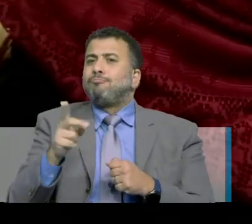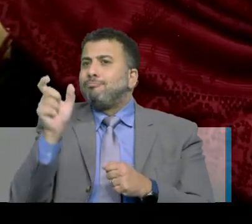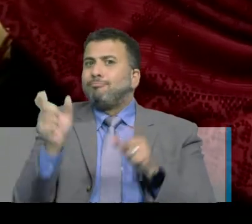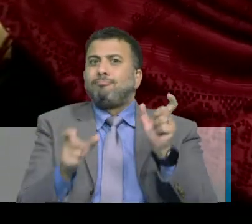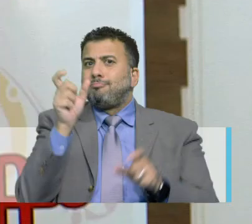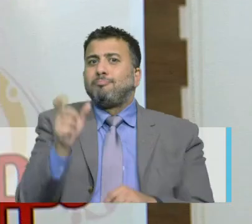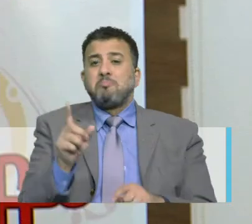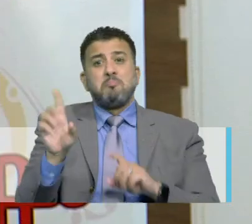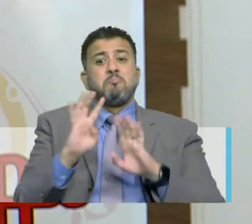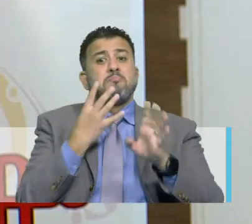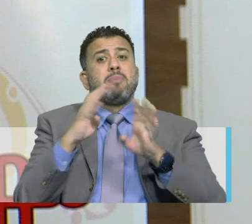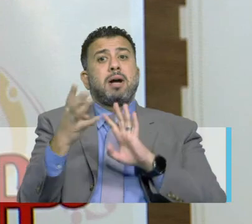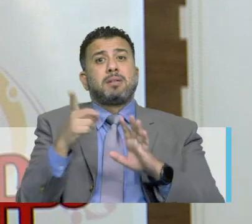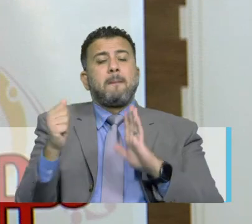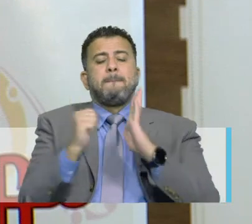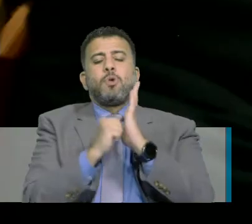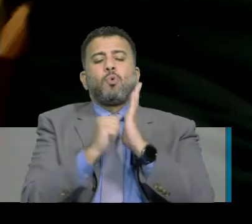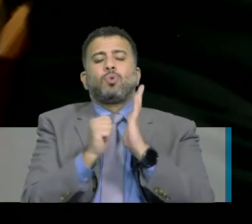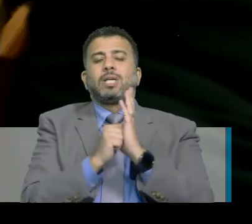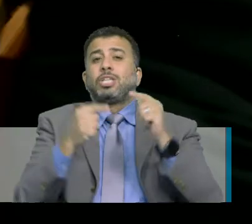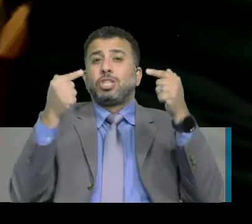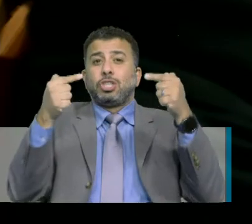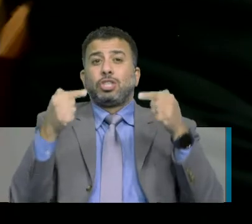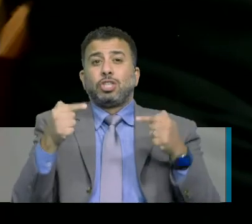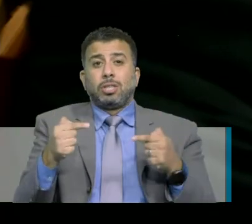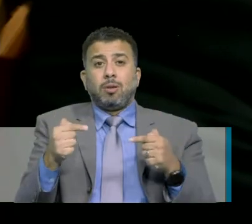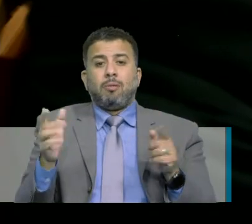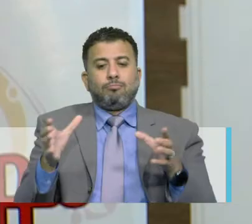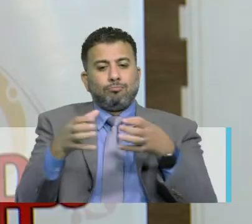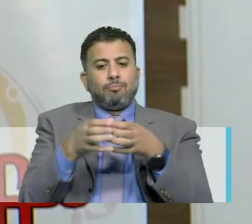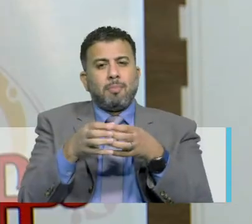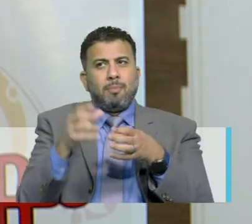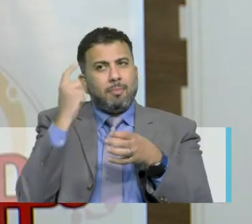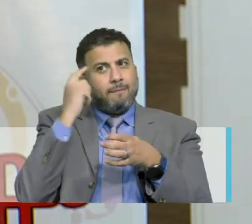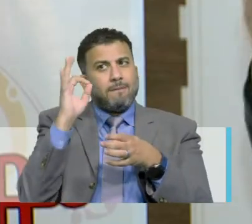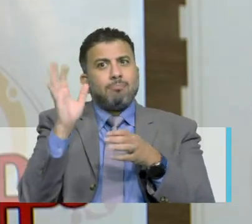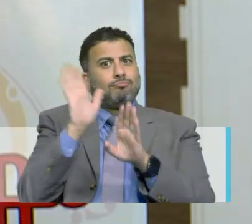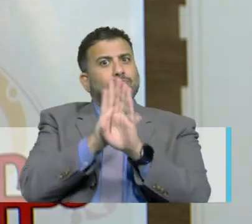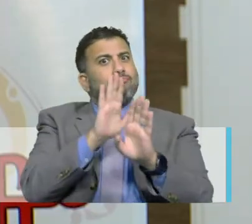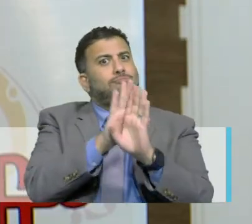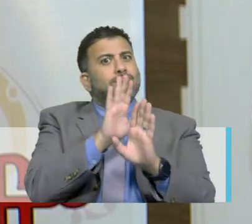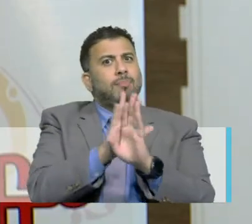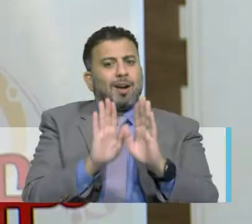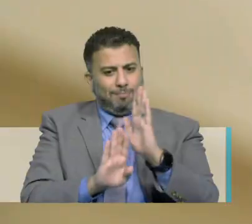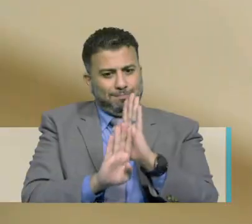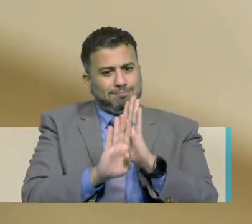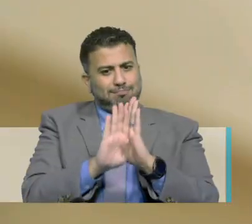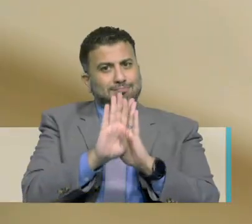المهرجان بذلك أن بيوت الشعر حاضنة للموهوبين وداعمة